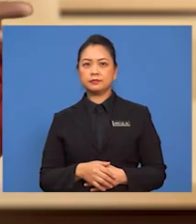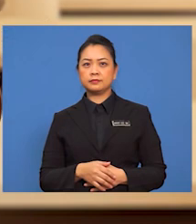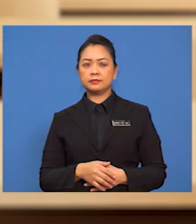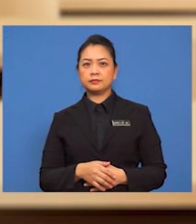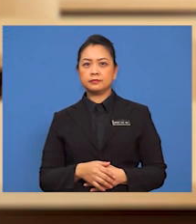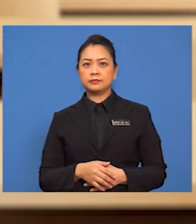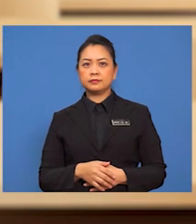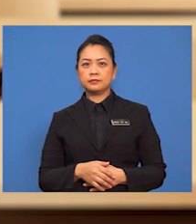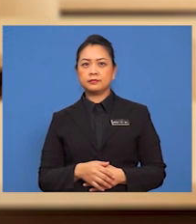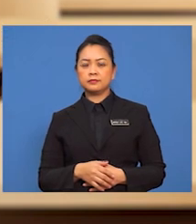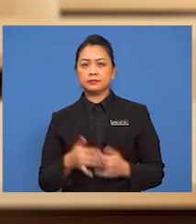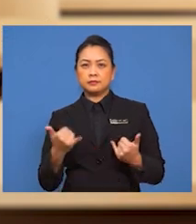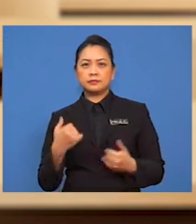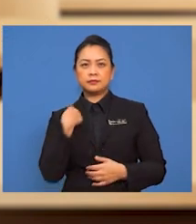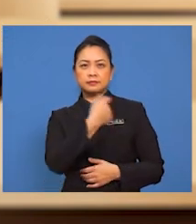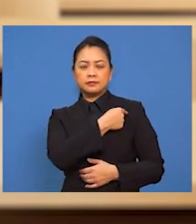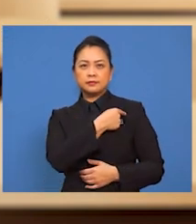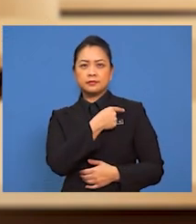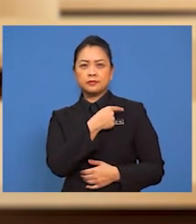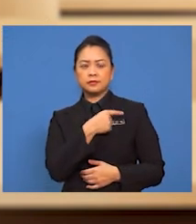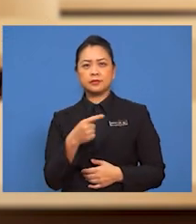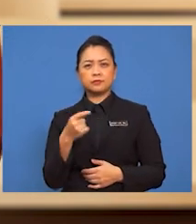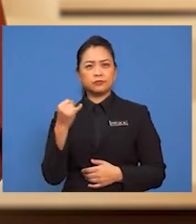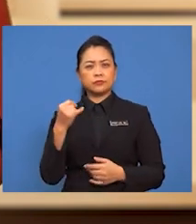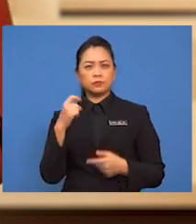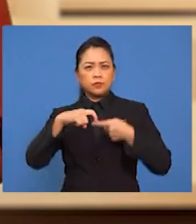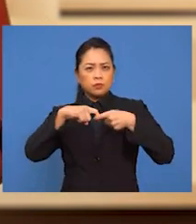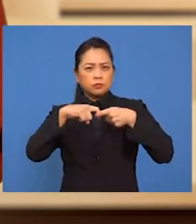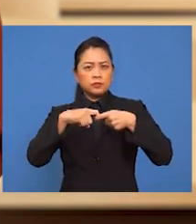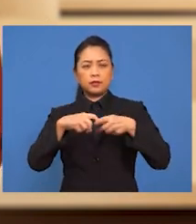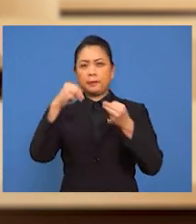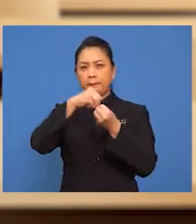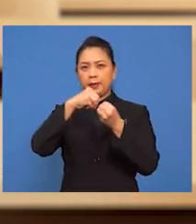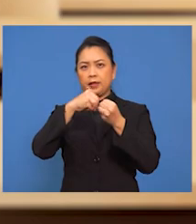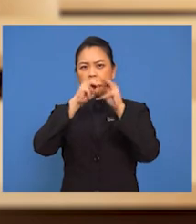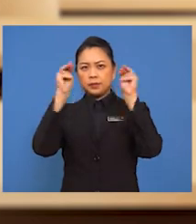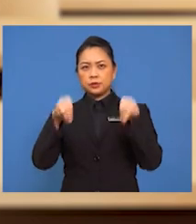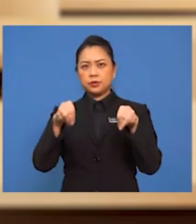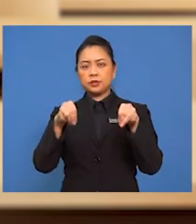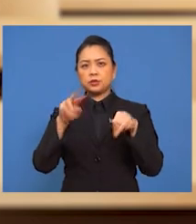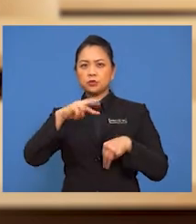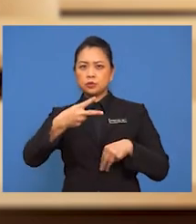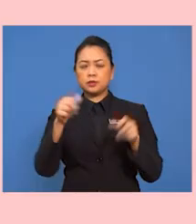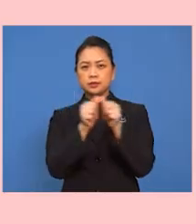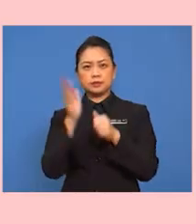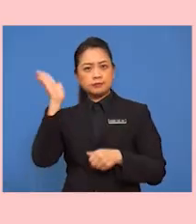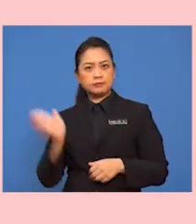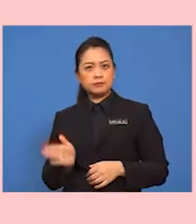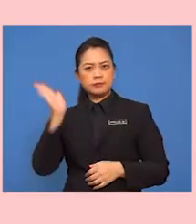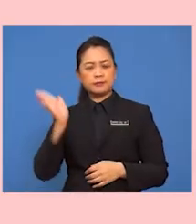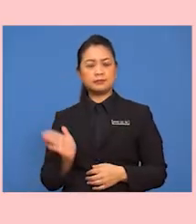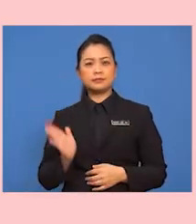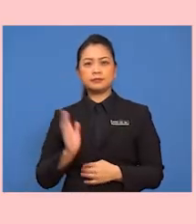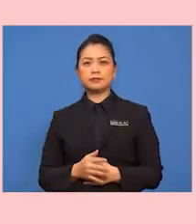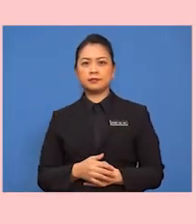Sekarang, kita akan kaitkan konsep matriks songsang dengan paparan seterusnya.